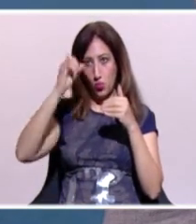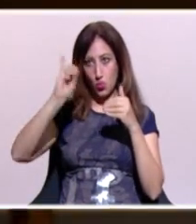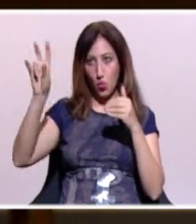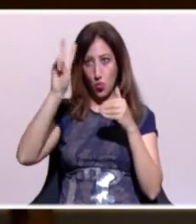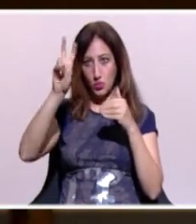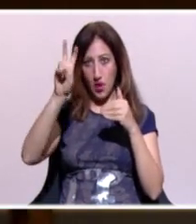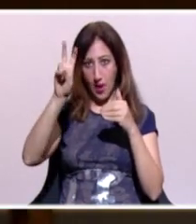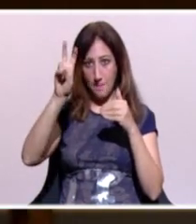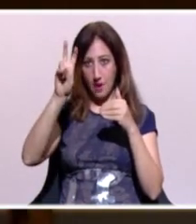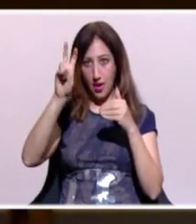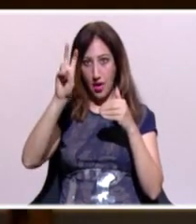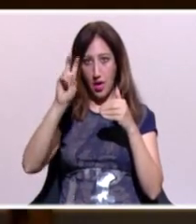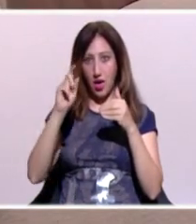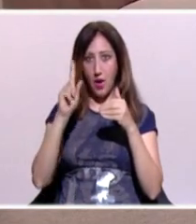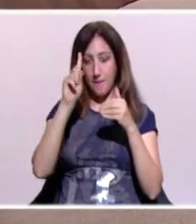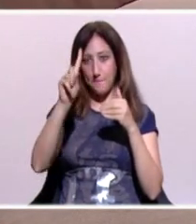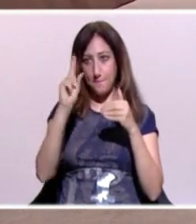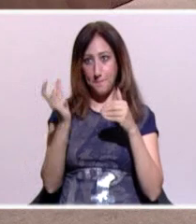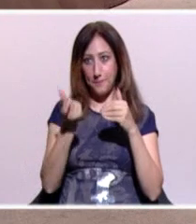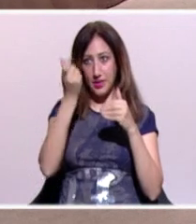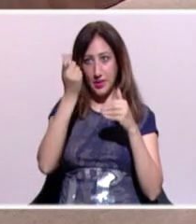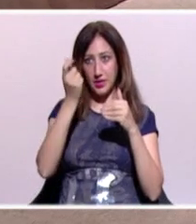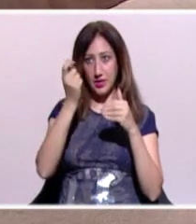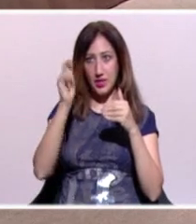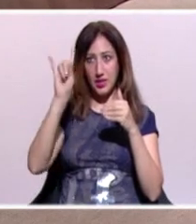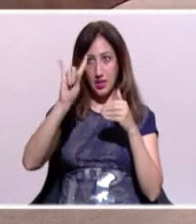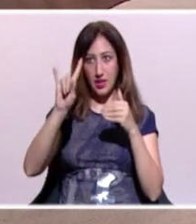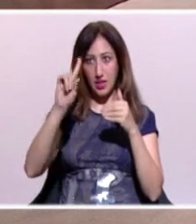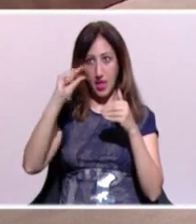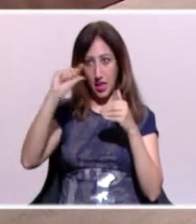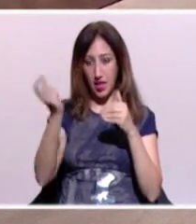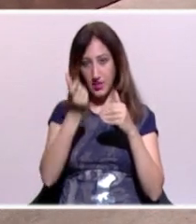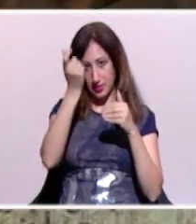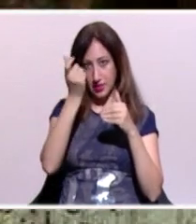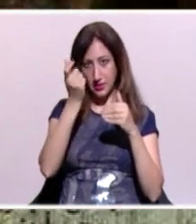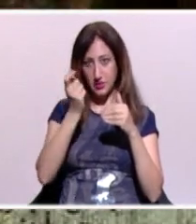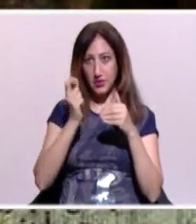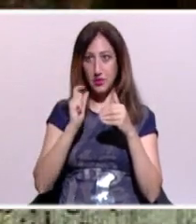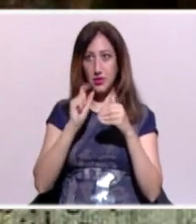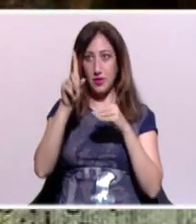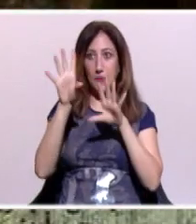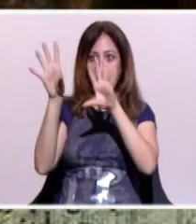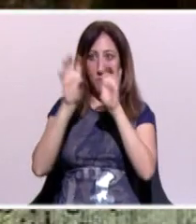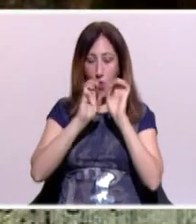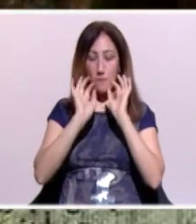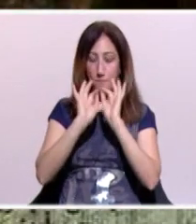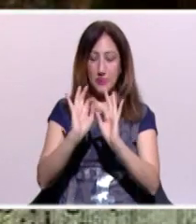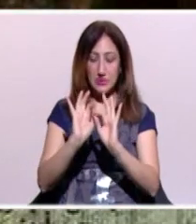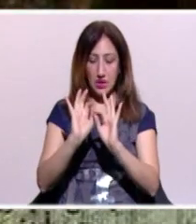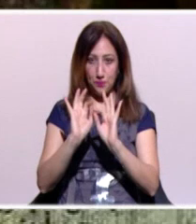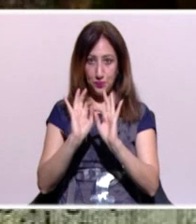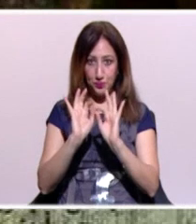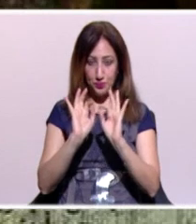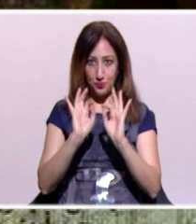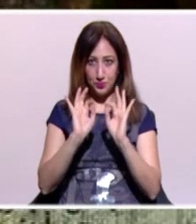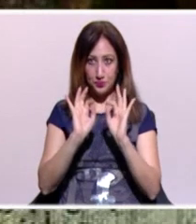لان هو شكلا مظبوط، لما نشوف الصوره دي ولبسا هو اسامه بن لادن. مظبوط. مثلا الصوره اللي بعد كده، المرحله اللي بعد كده، انت هتشوف